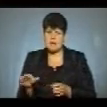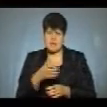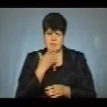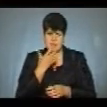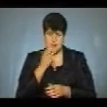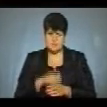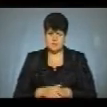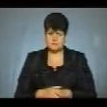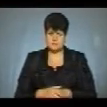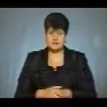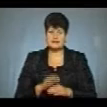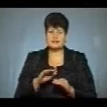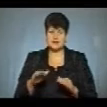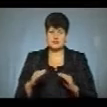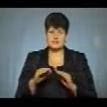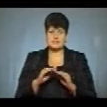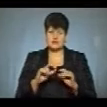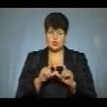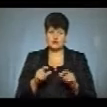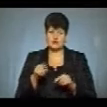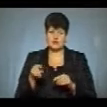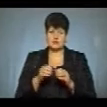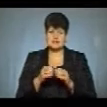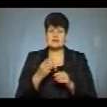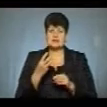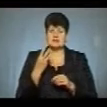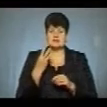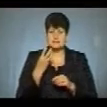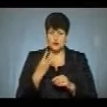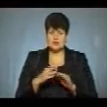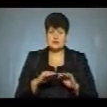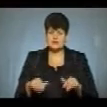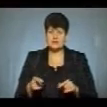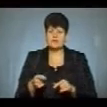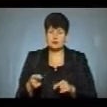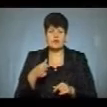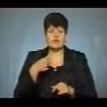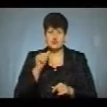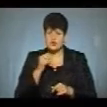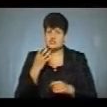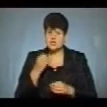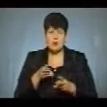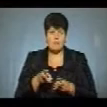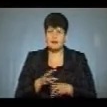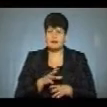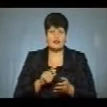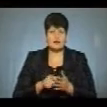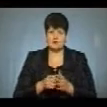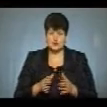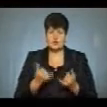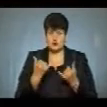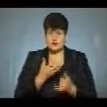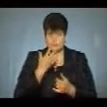Це тернопільський дитячий садочок номер 10. Це один із трьох дошкільних навчальних закладів у Тернополі, де вчора ще опалення не включили. Сьогодні тепло